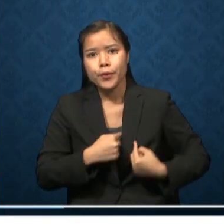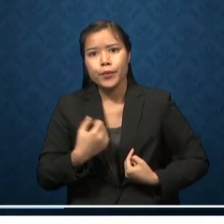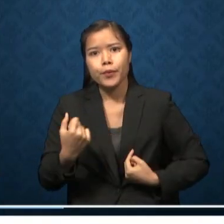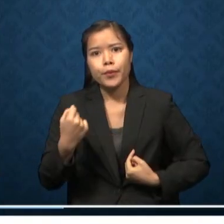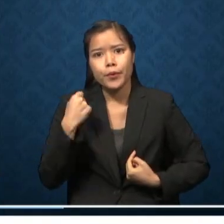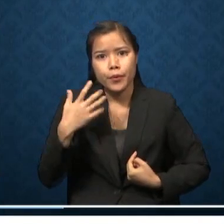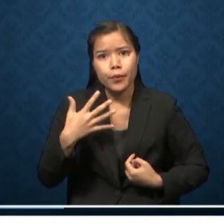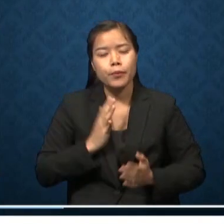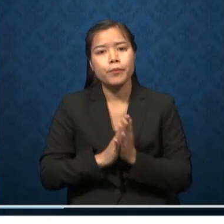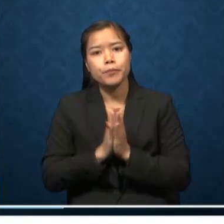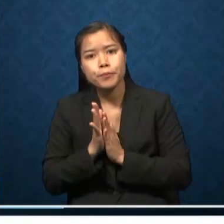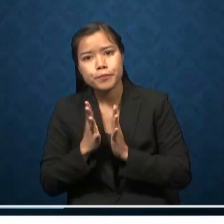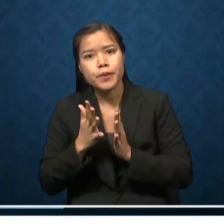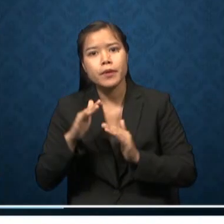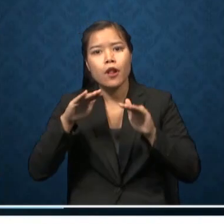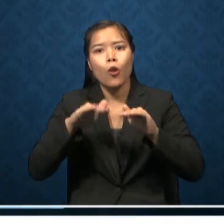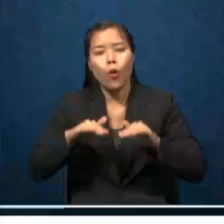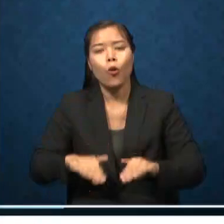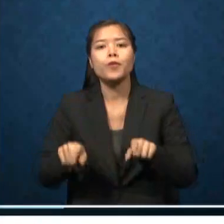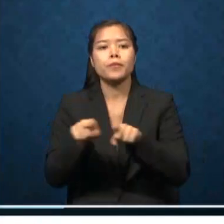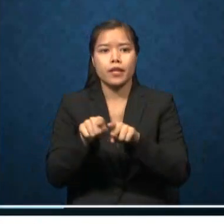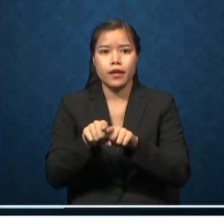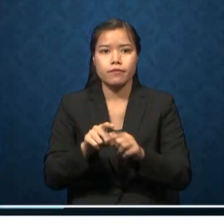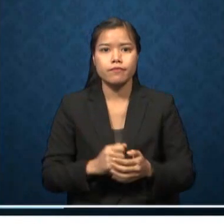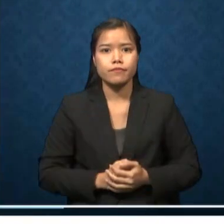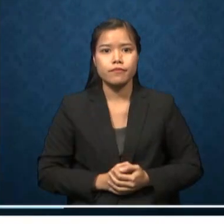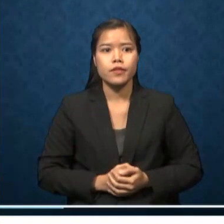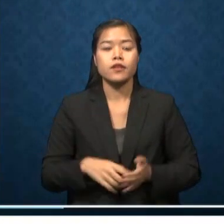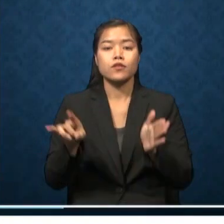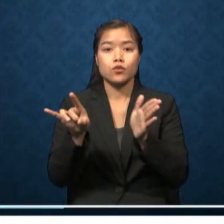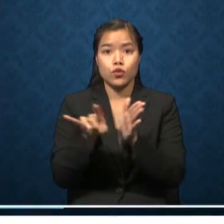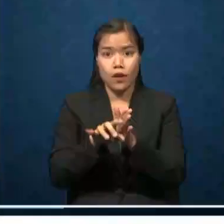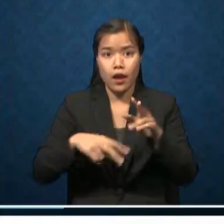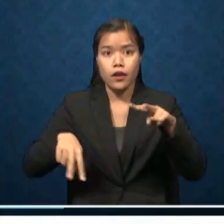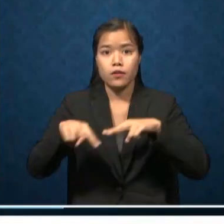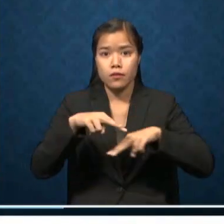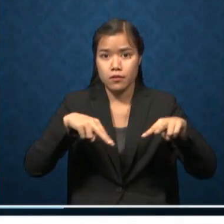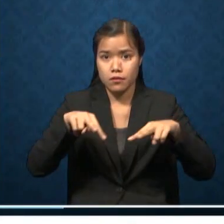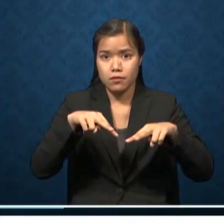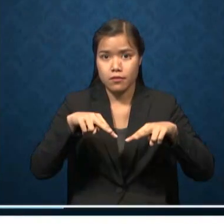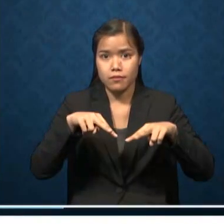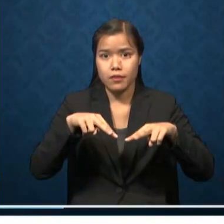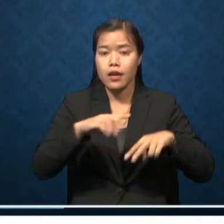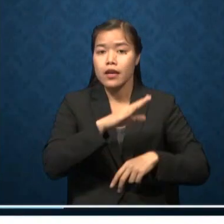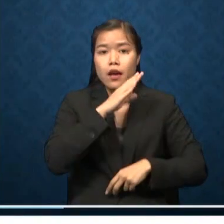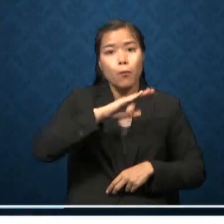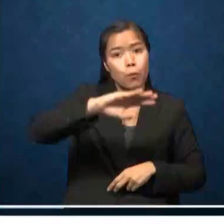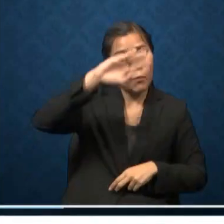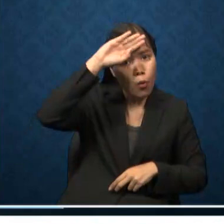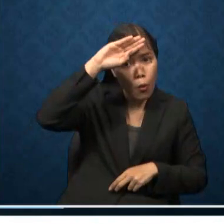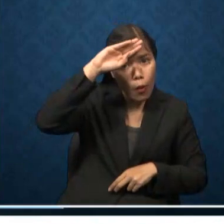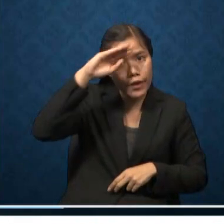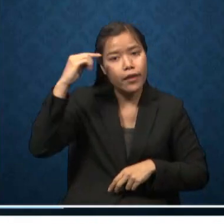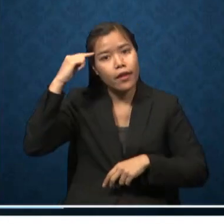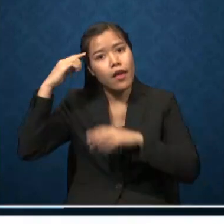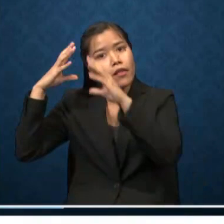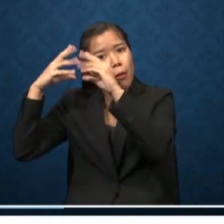ต่อเลยค่ะอันนี้สรุปสุดท้ายก็คือการดูแลใน long term careintermediate careก็คือป่วยและสมองเสื่อมบูรณาการ